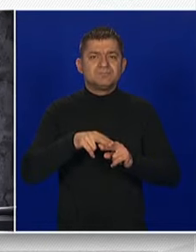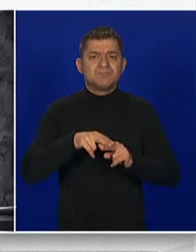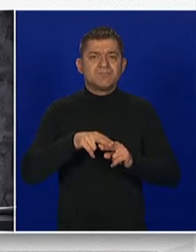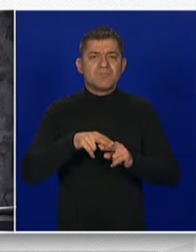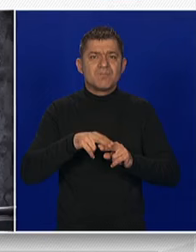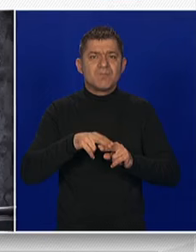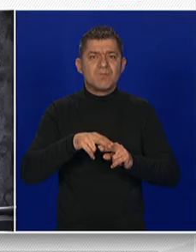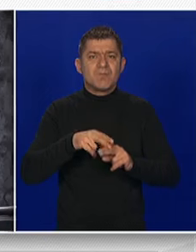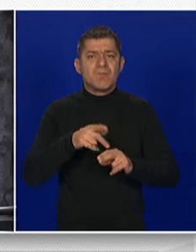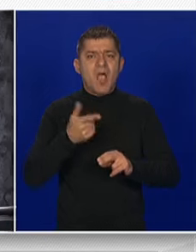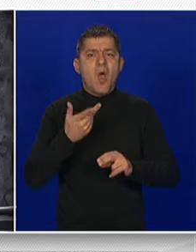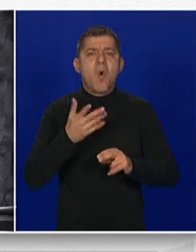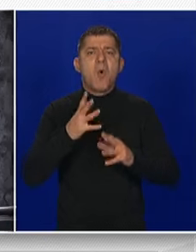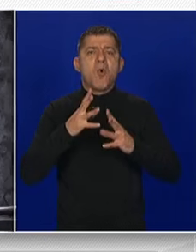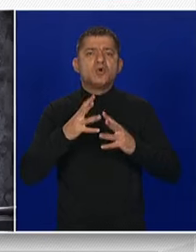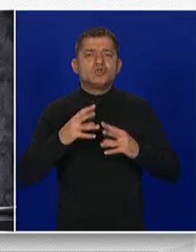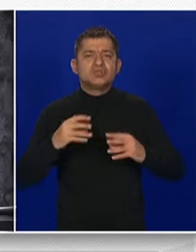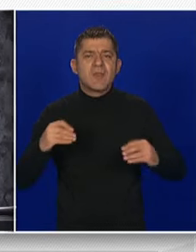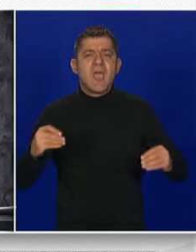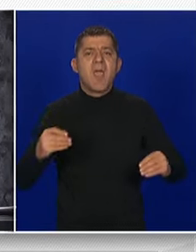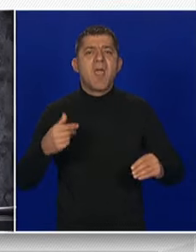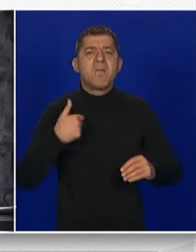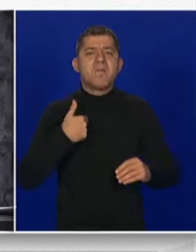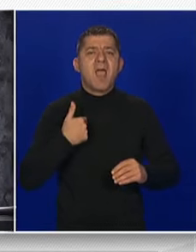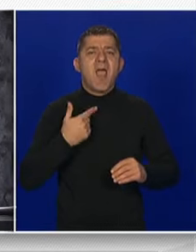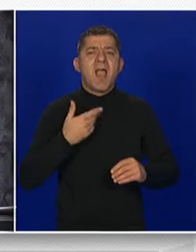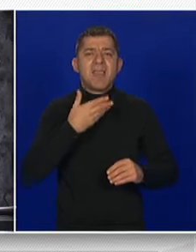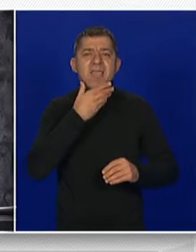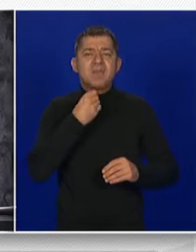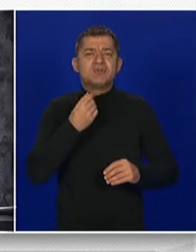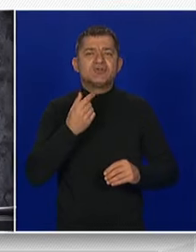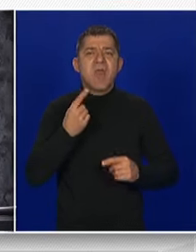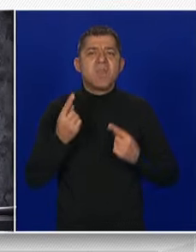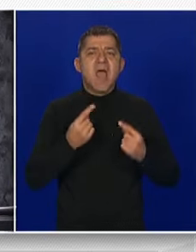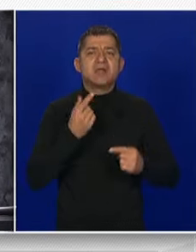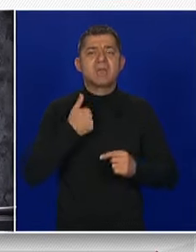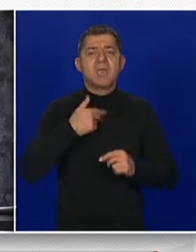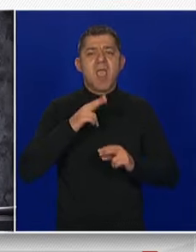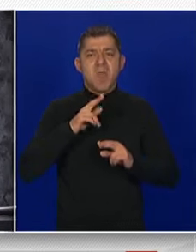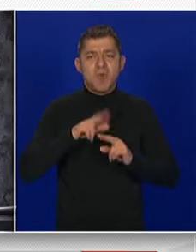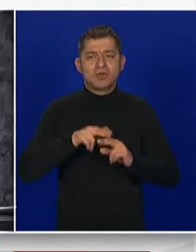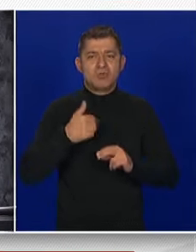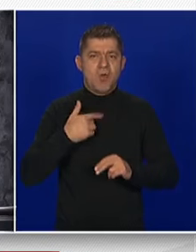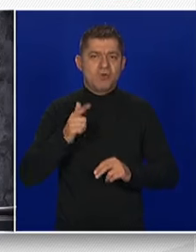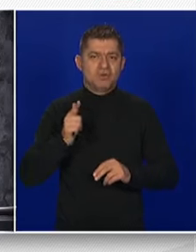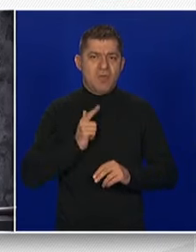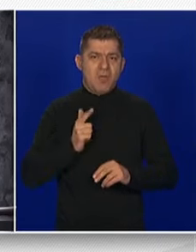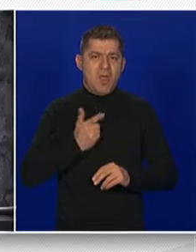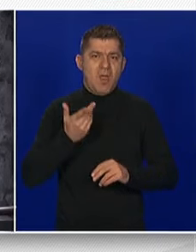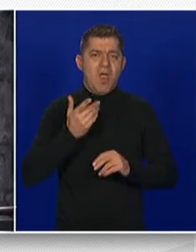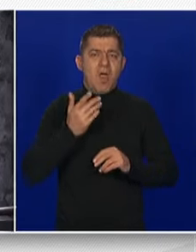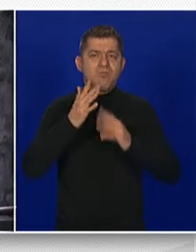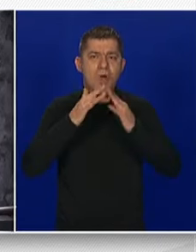na malo opušteniji i ljepši način moći dočekati naš drugi najveći katolički blagdan Božić.